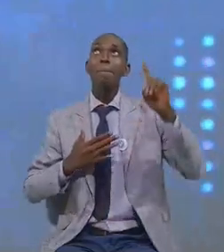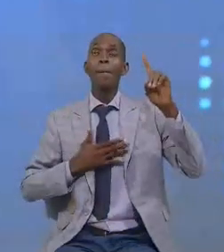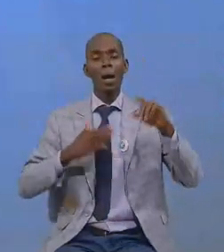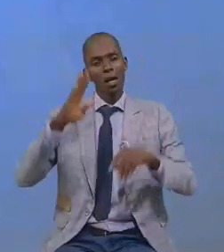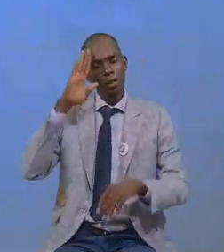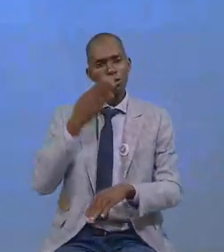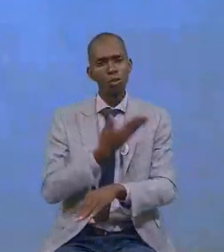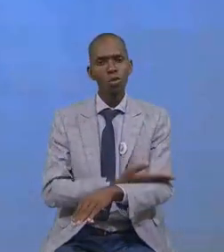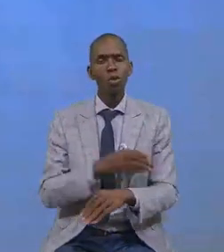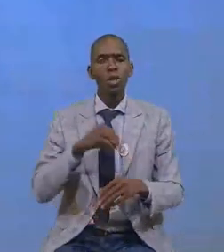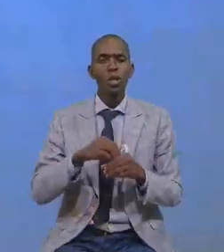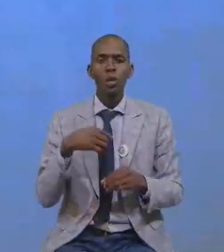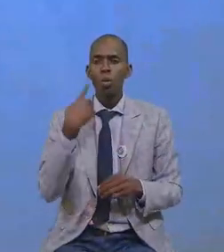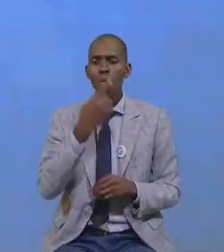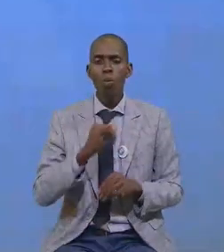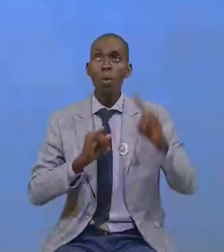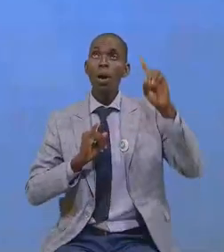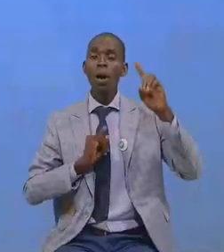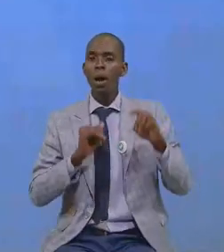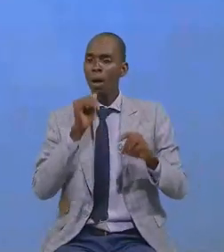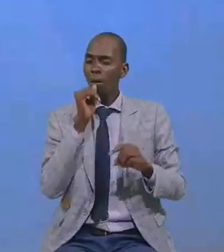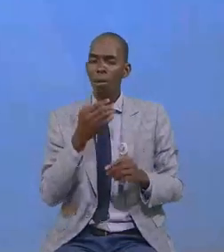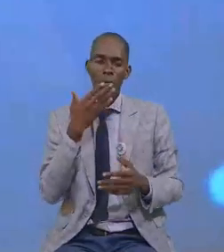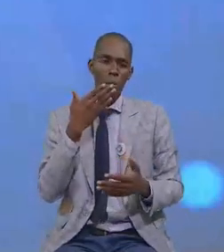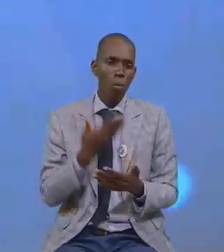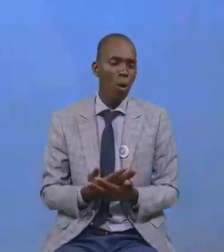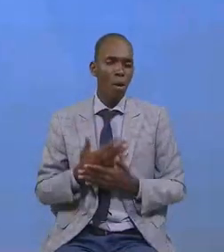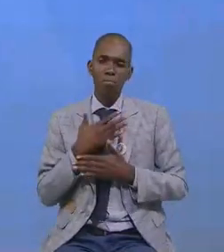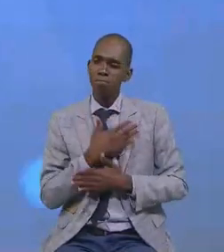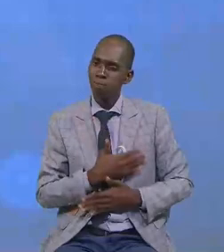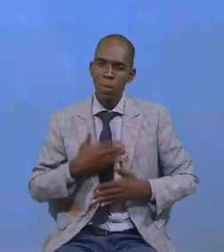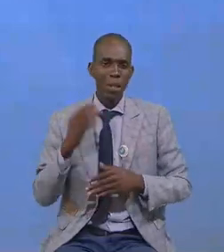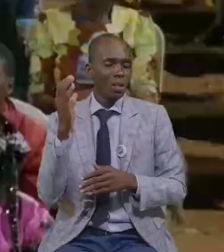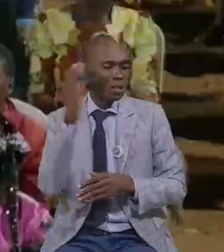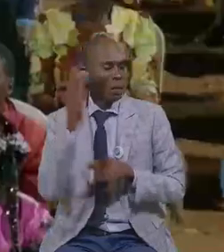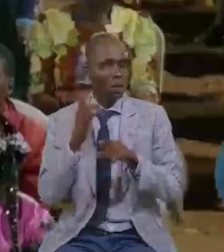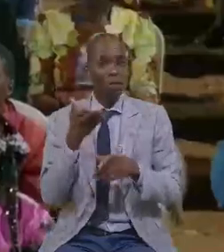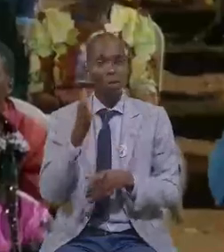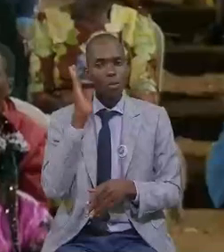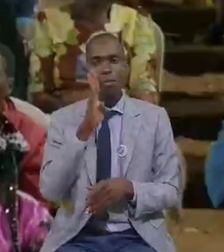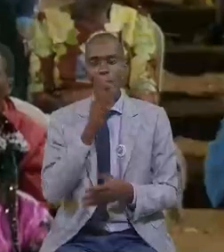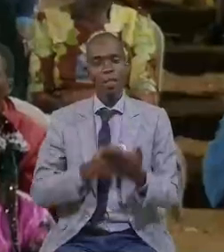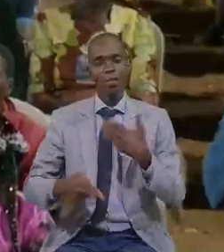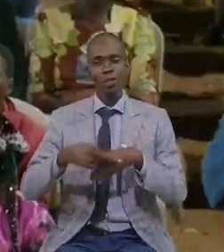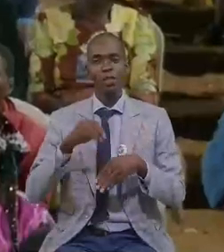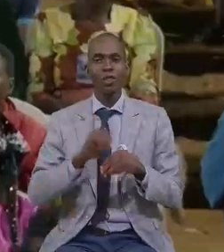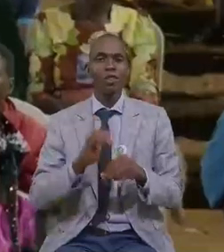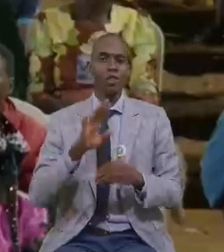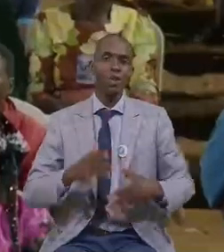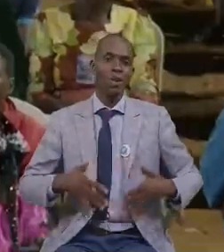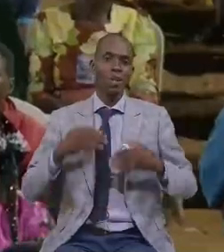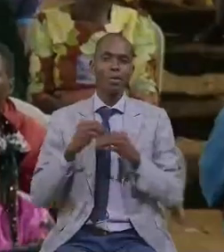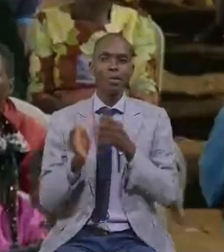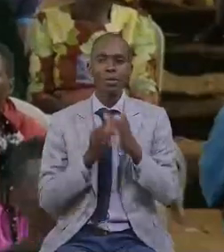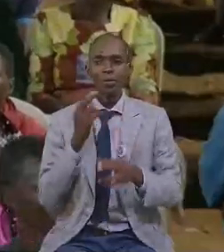qui j'ai mis tout mon plaisir. Écoutez-le. Il y aura la restauration dans votre vie. Il